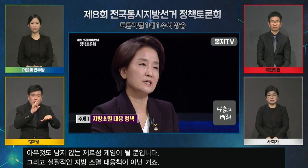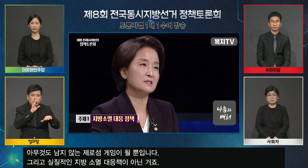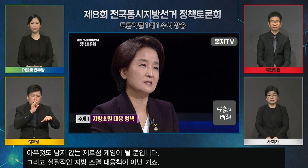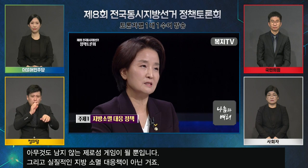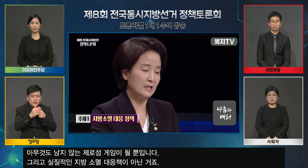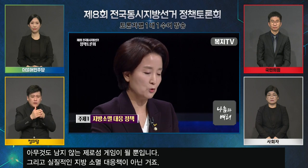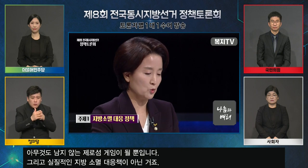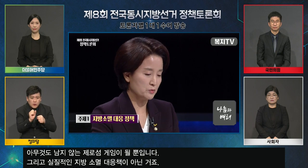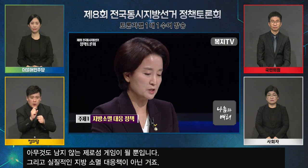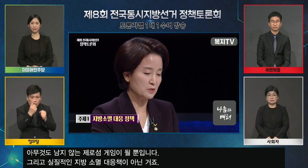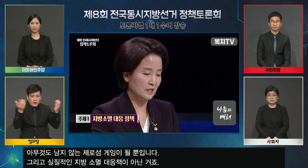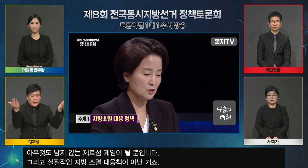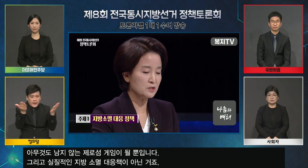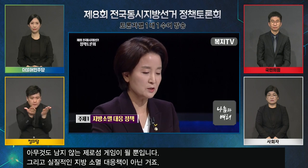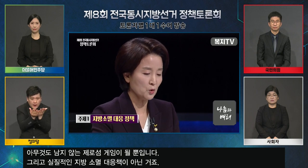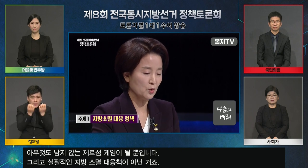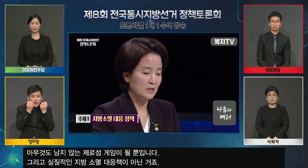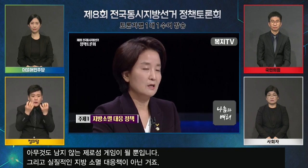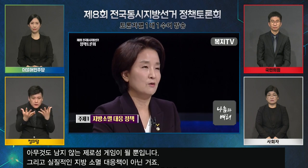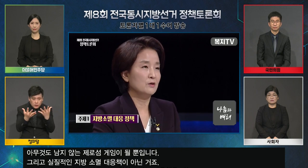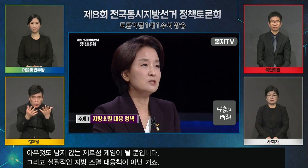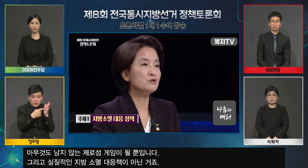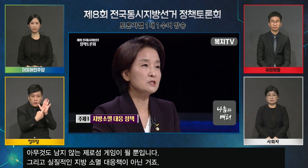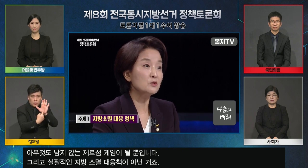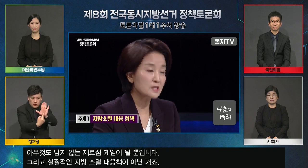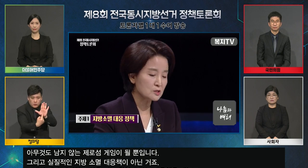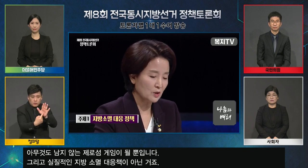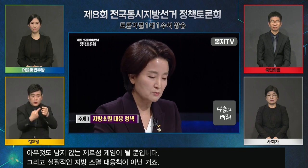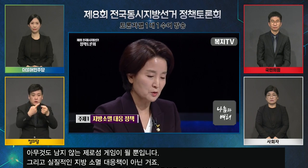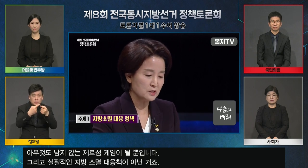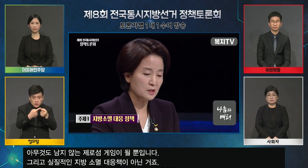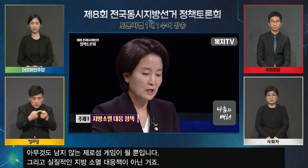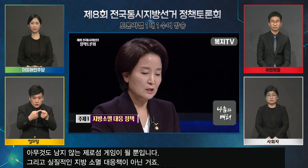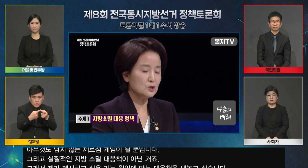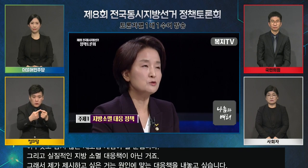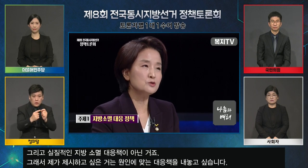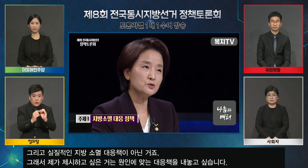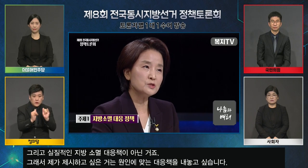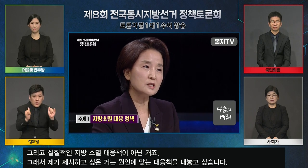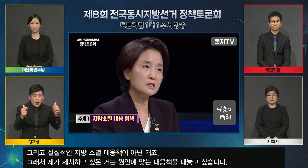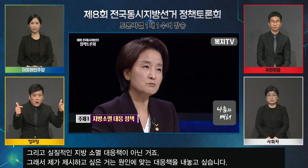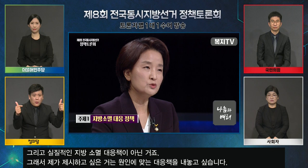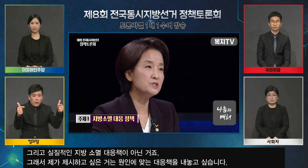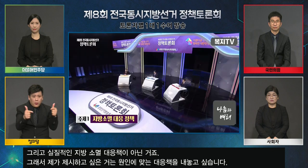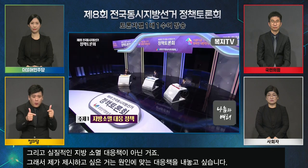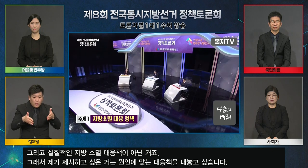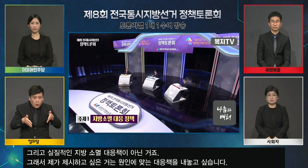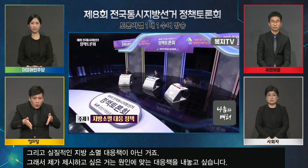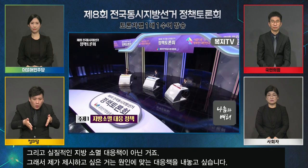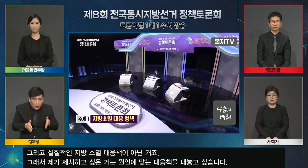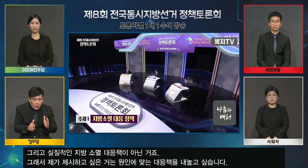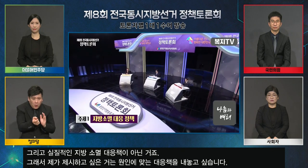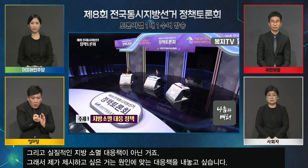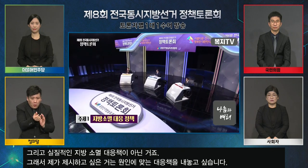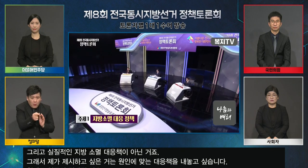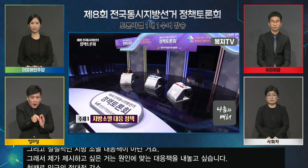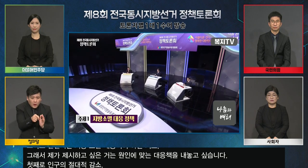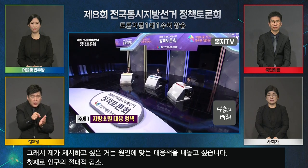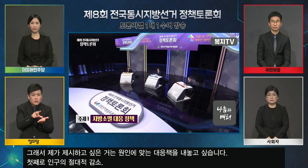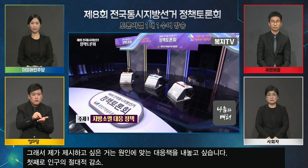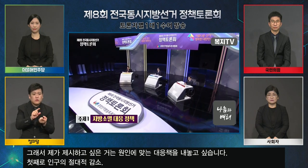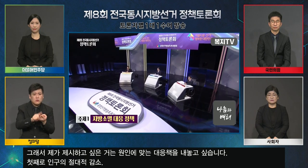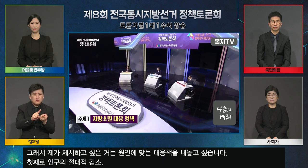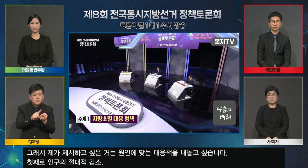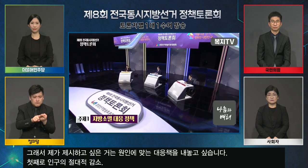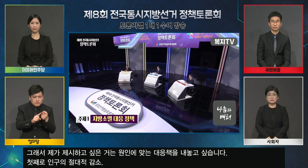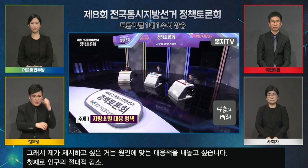대응책을 내놓고 싶습니다. 첫째로 인구의 절대적 감소 즉 저출산 문제에 대한 근본적인 대책이